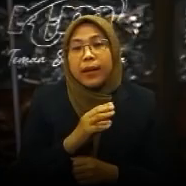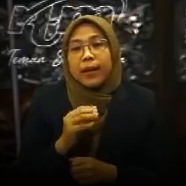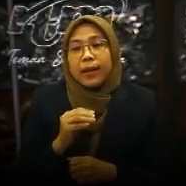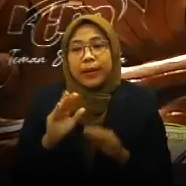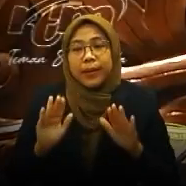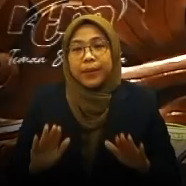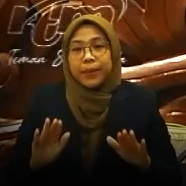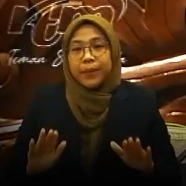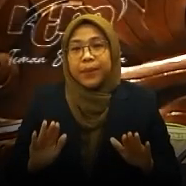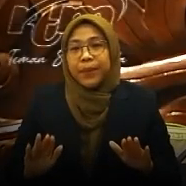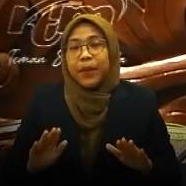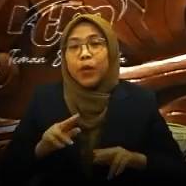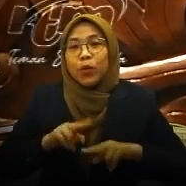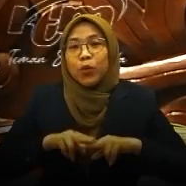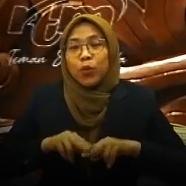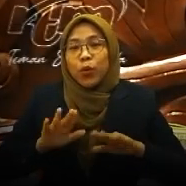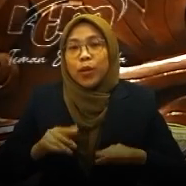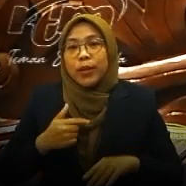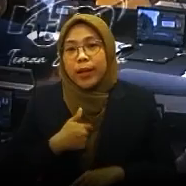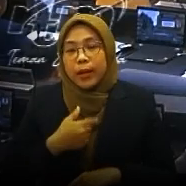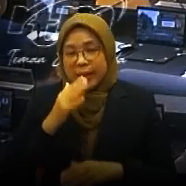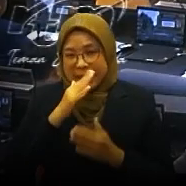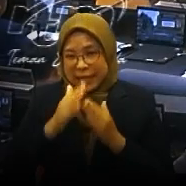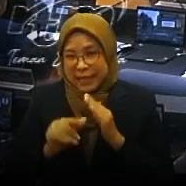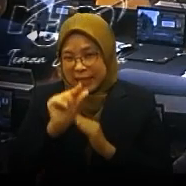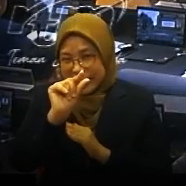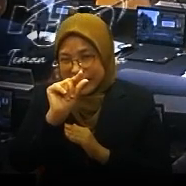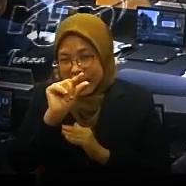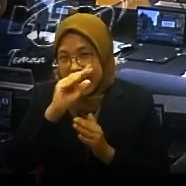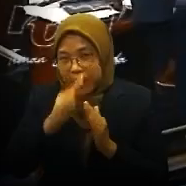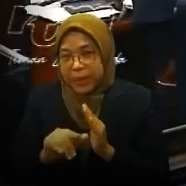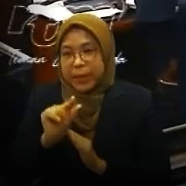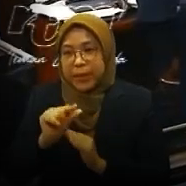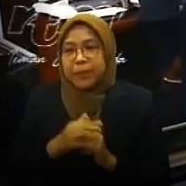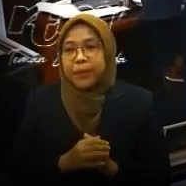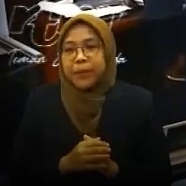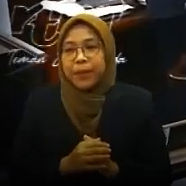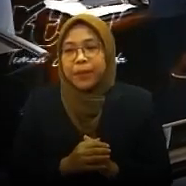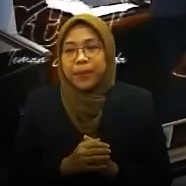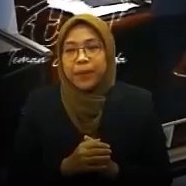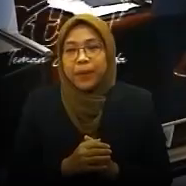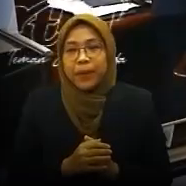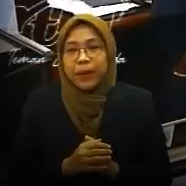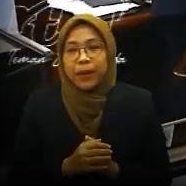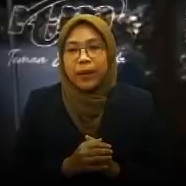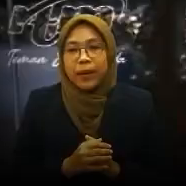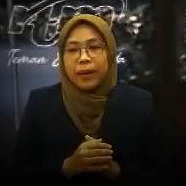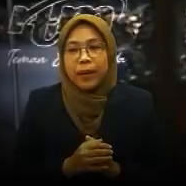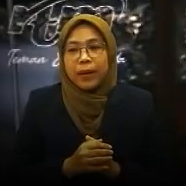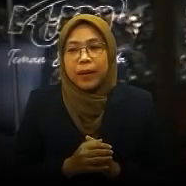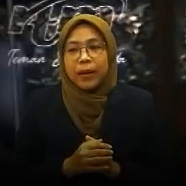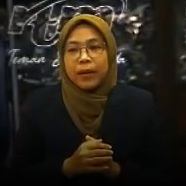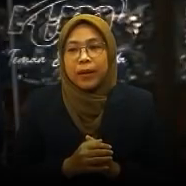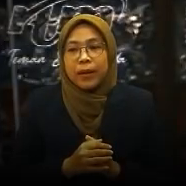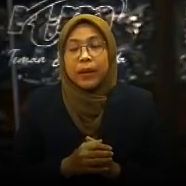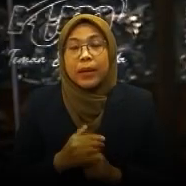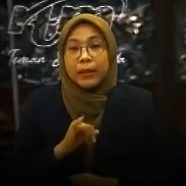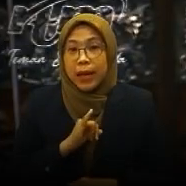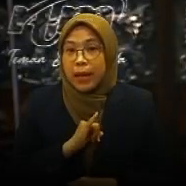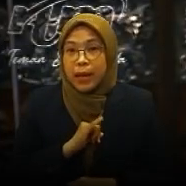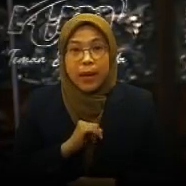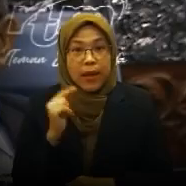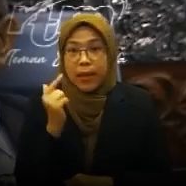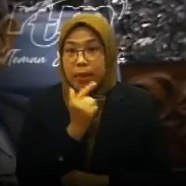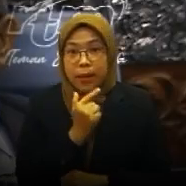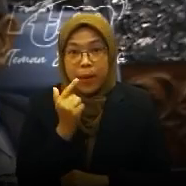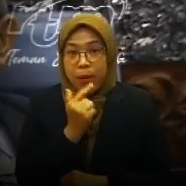Duduk. Baik. Ya Muhammad, saya dah nak tamat ni. Arau duduk. Ya Muhammad, arau dah dapat penjelasan. Arau dah tanya. Saya tidak